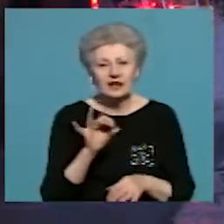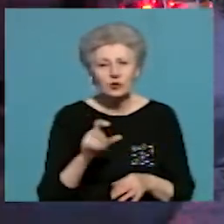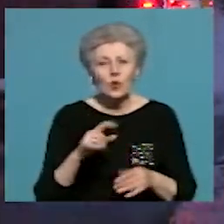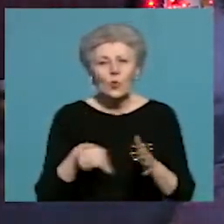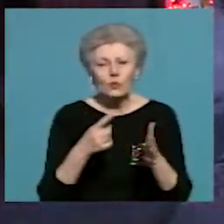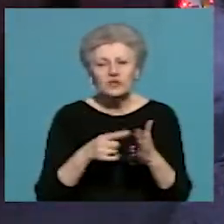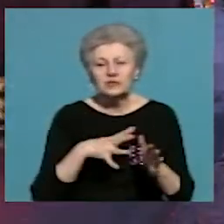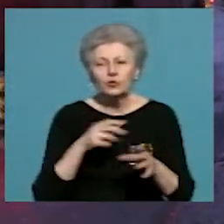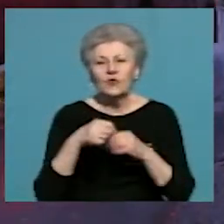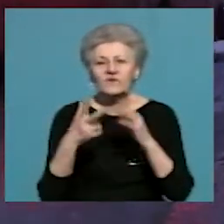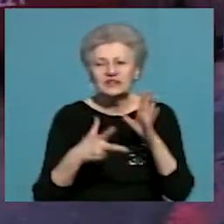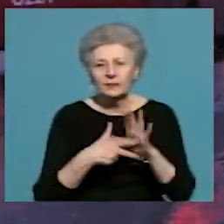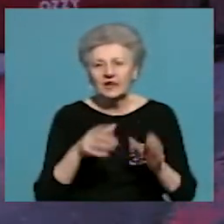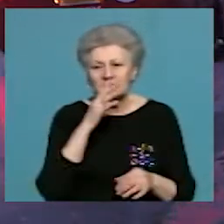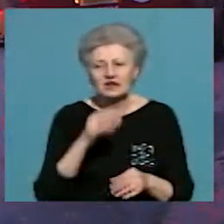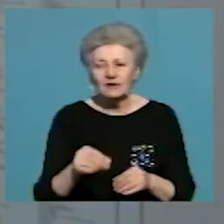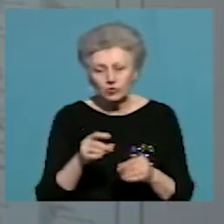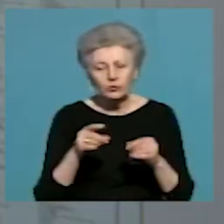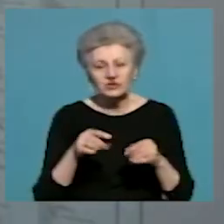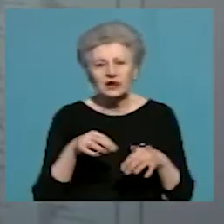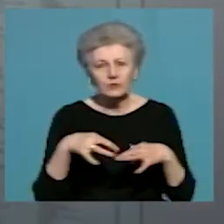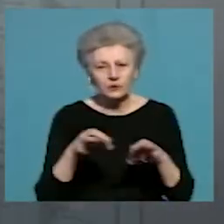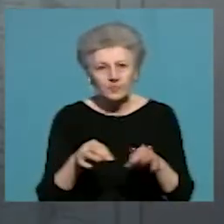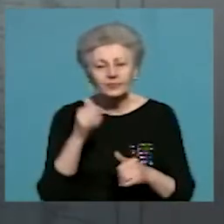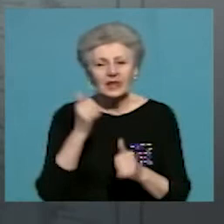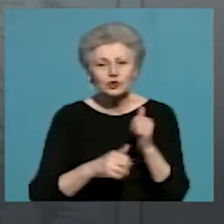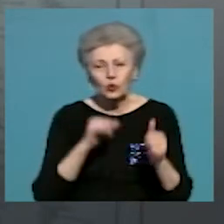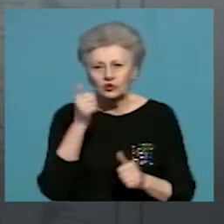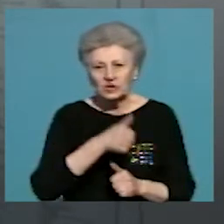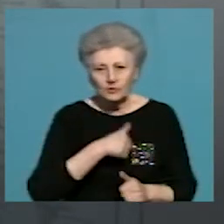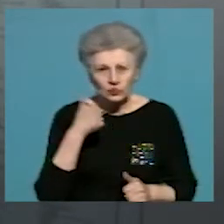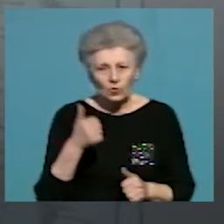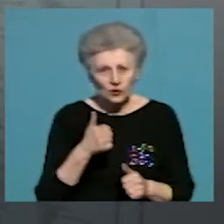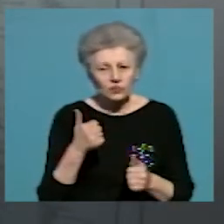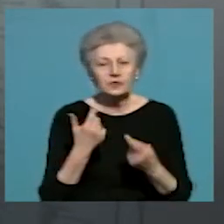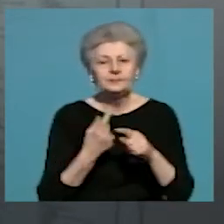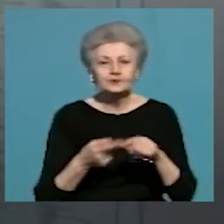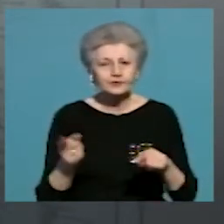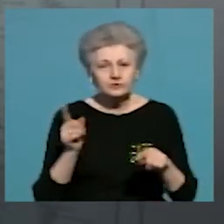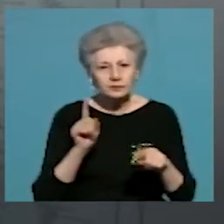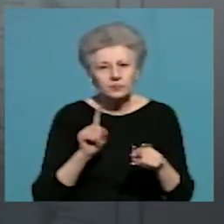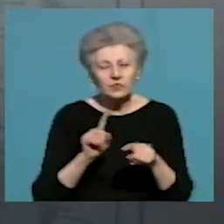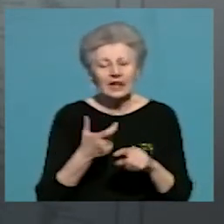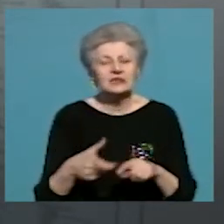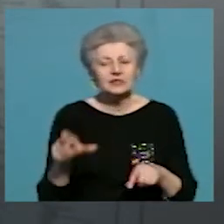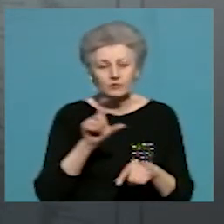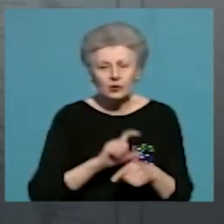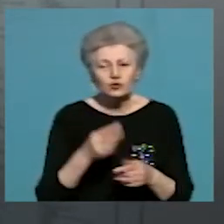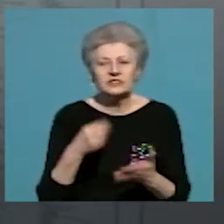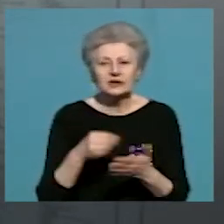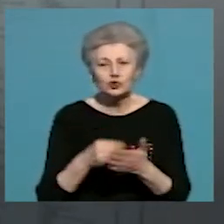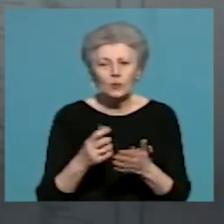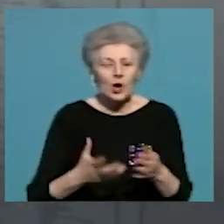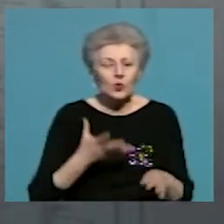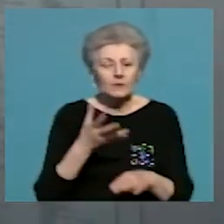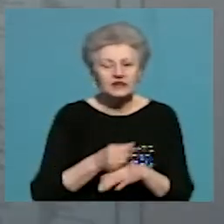автобусних маршрутів, де діяли пільгові перевезення. З кожним роком і на 20-й рік, зокрема, збільшується сума компенсації.